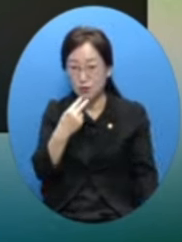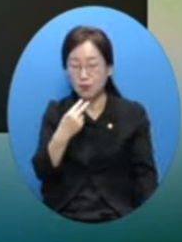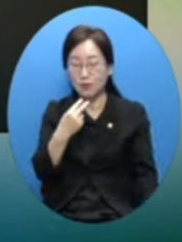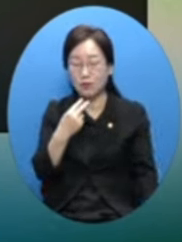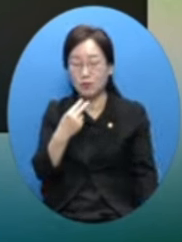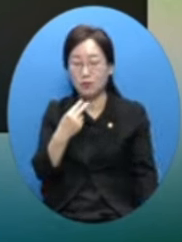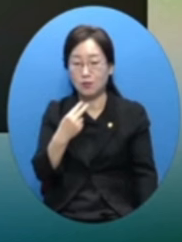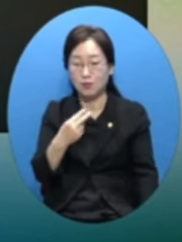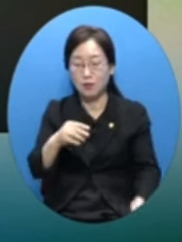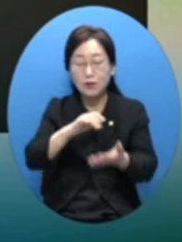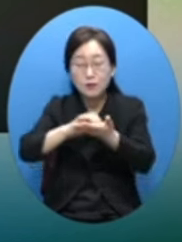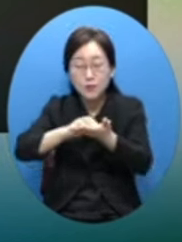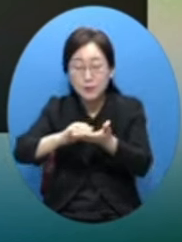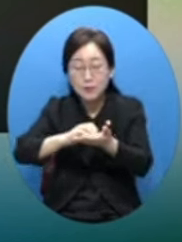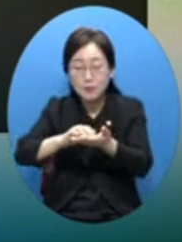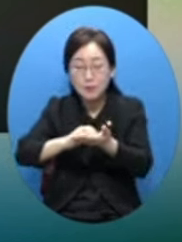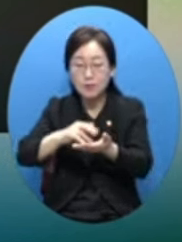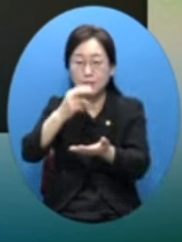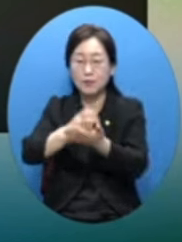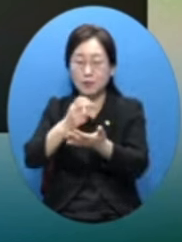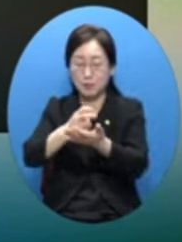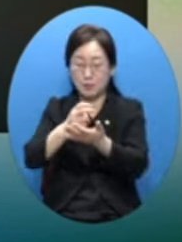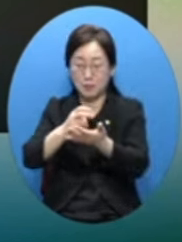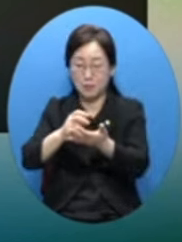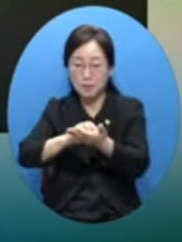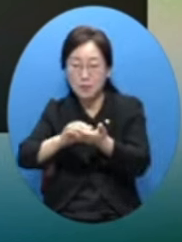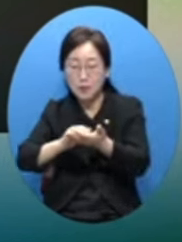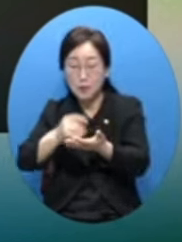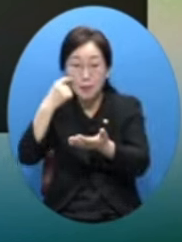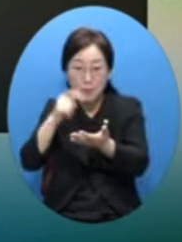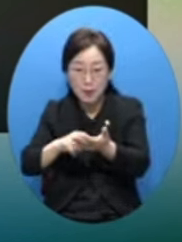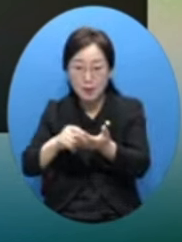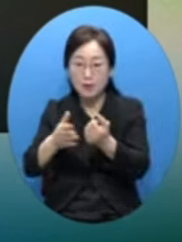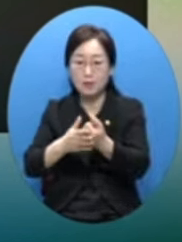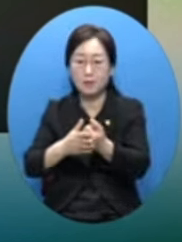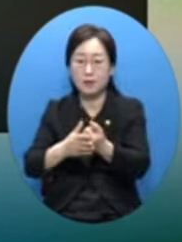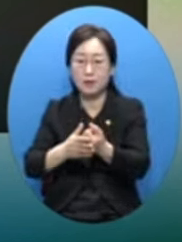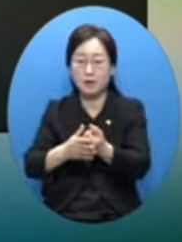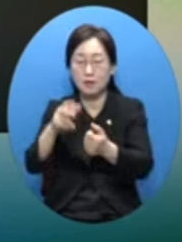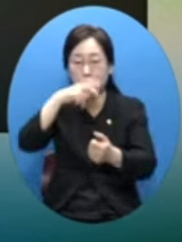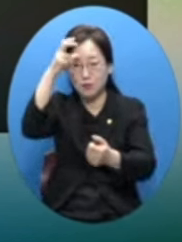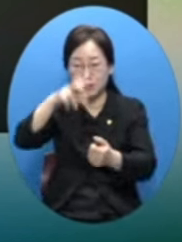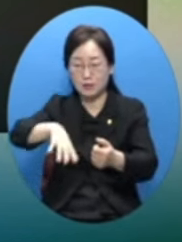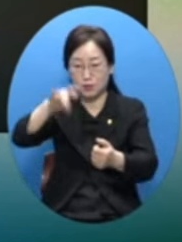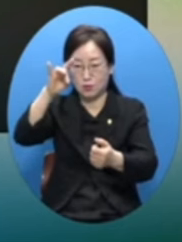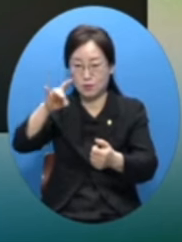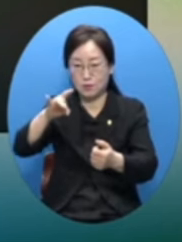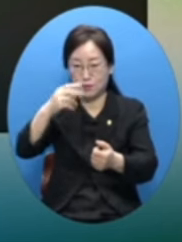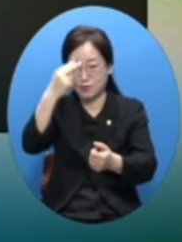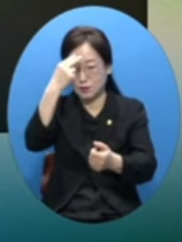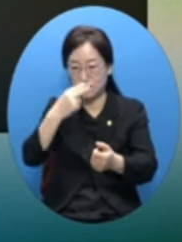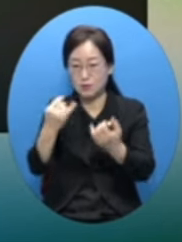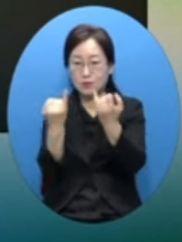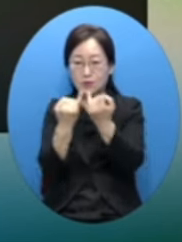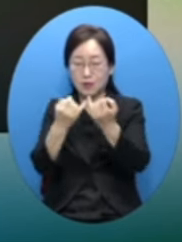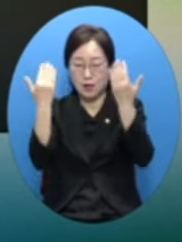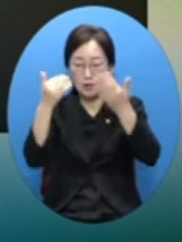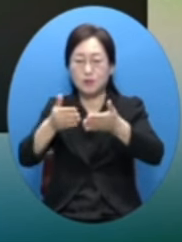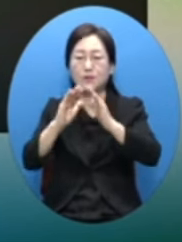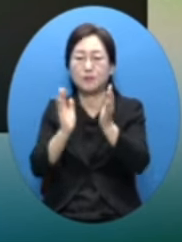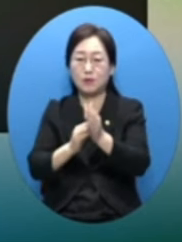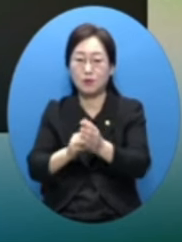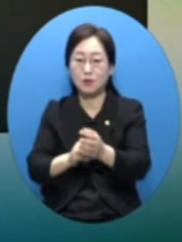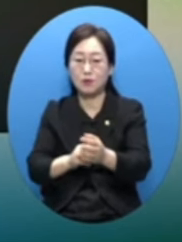개발해갖고 조선 최초의 맹학교인 평양 여맹학교를 세웠습니다. 이 여자 한 분이 이 위대한 일들을 다 한